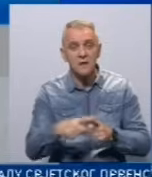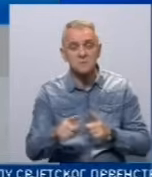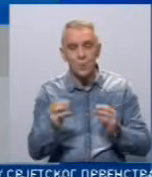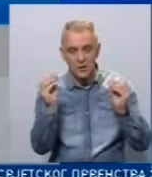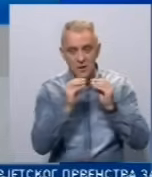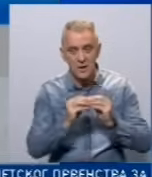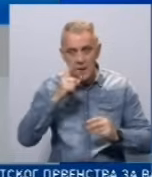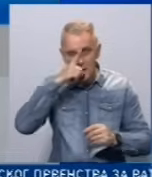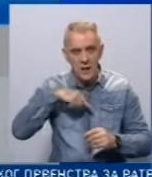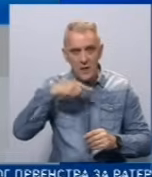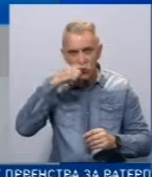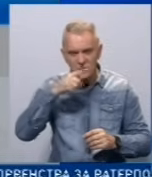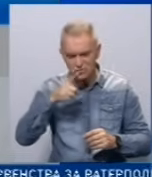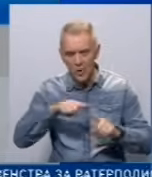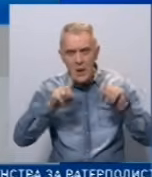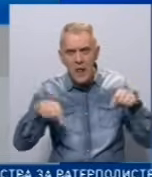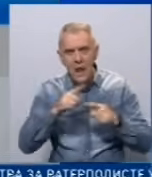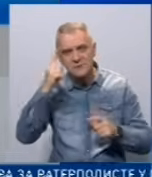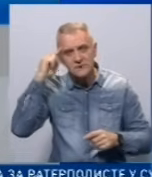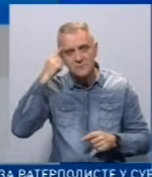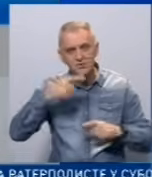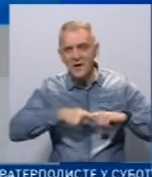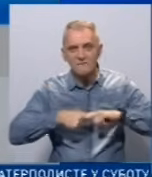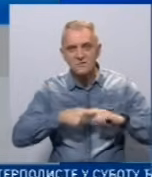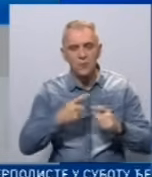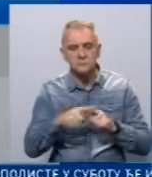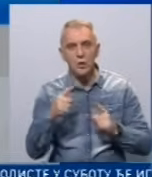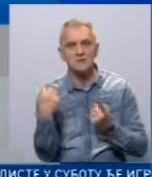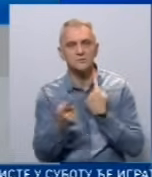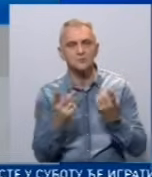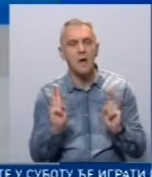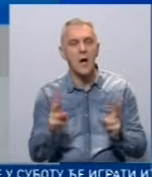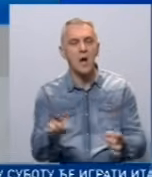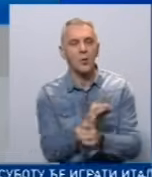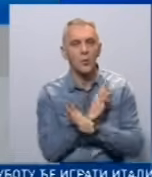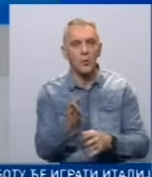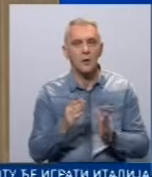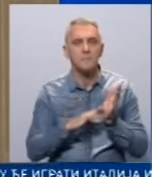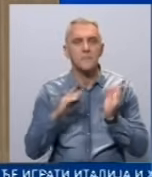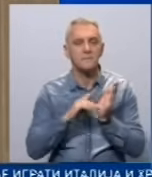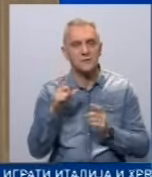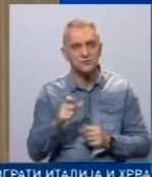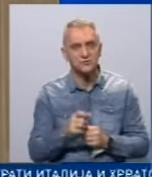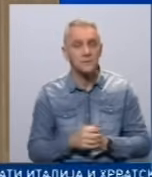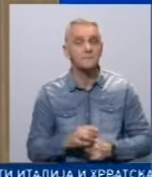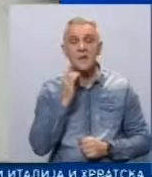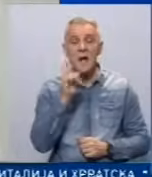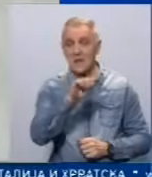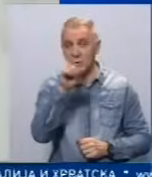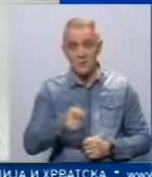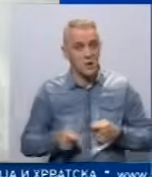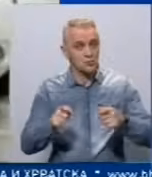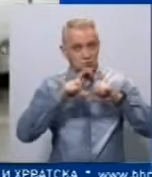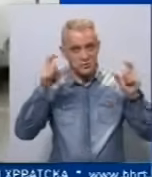sačinjavanja lažnog nalaza i mišljenja vezano za okolnosti stradanja Dženana Memića. Kada je u pitanju tužilaštvo